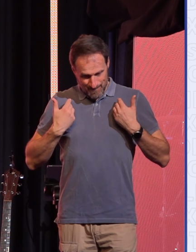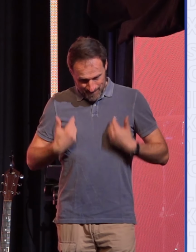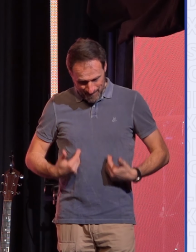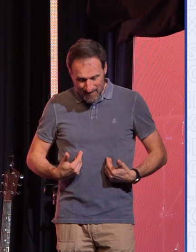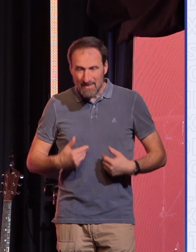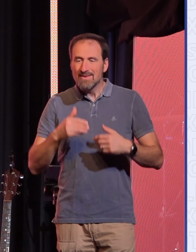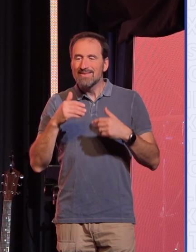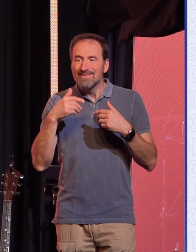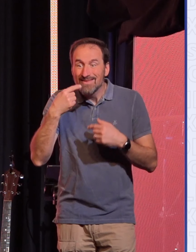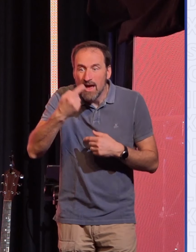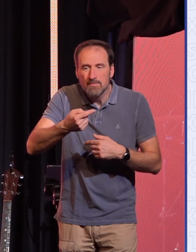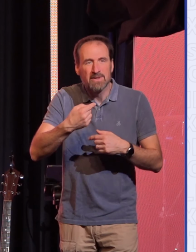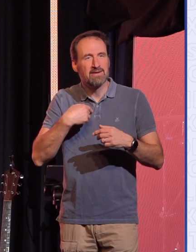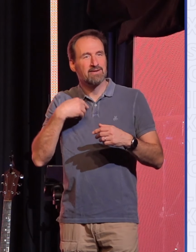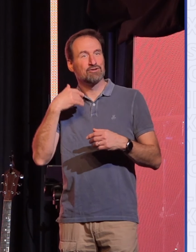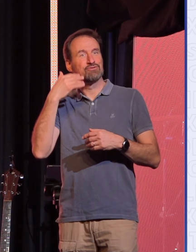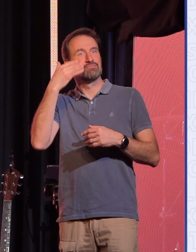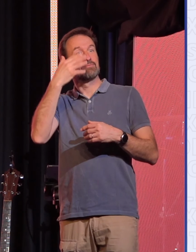kannst.